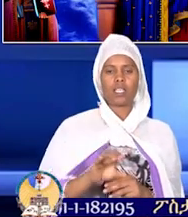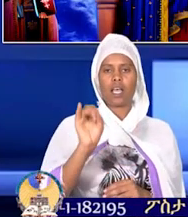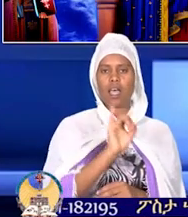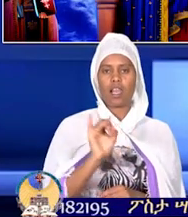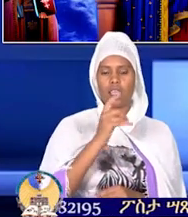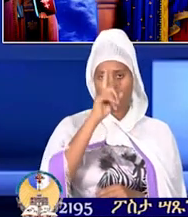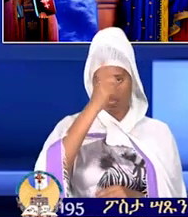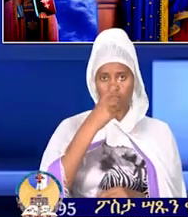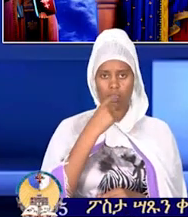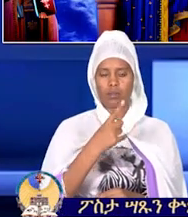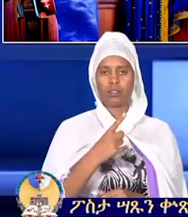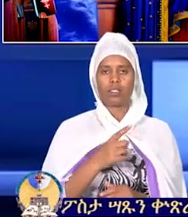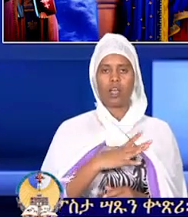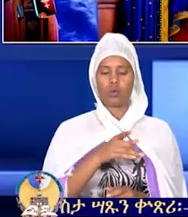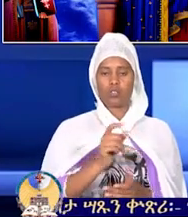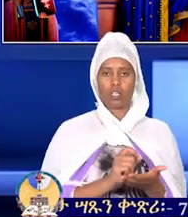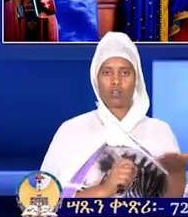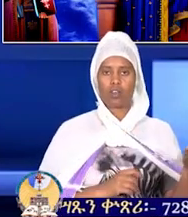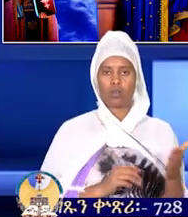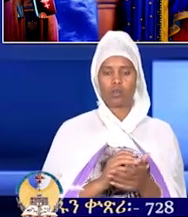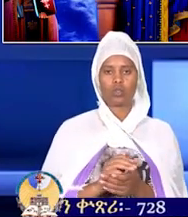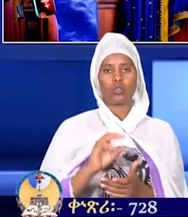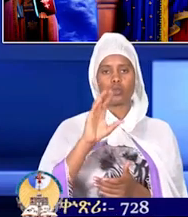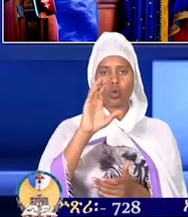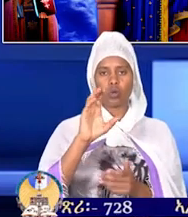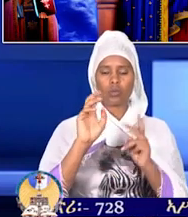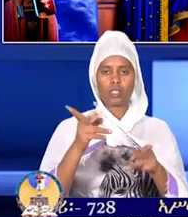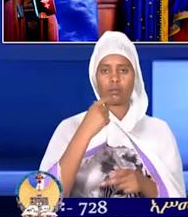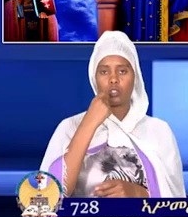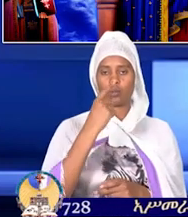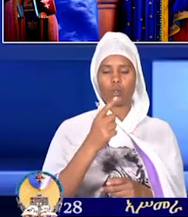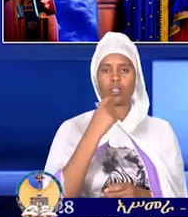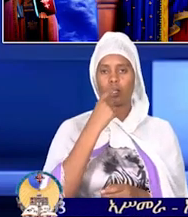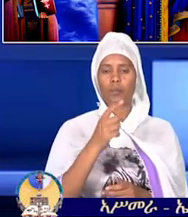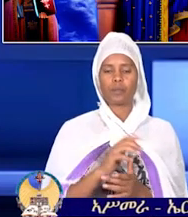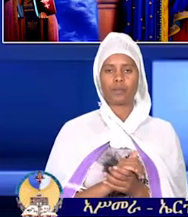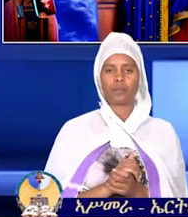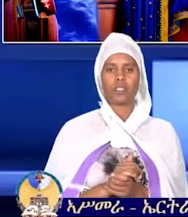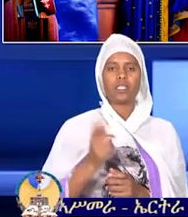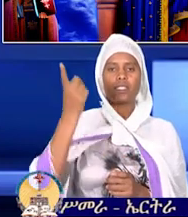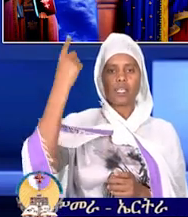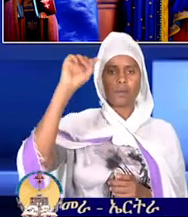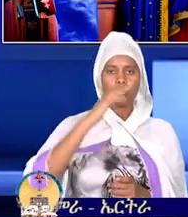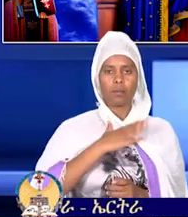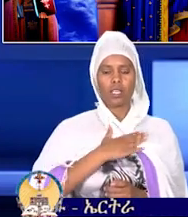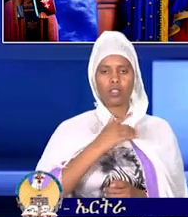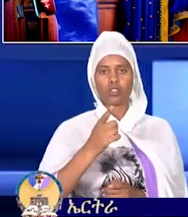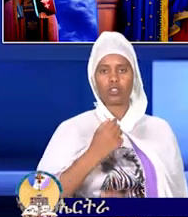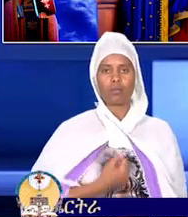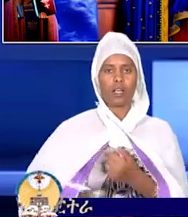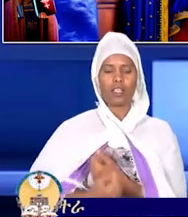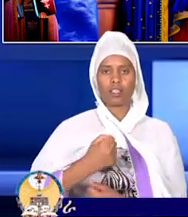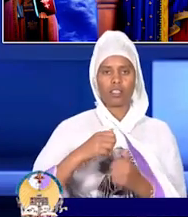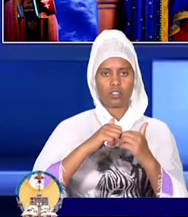ምዕራፍ 15 ቁፅሪ 29 እውን ጠቢቡ ሰሎሞን ከም ዝገልጸልና እንታይ ይብል?